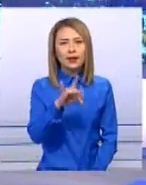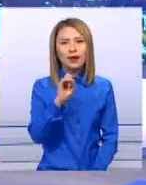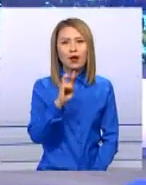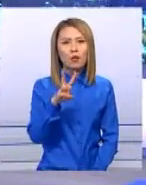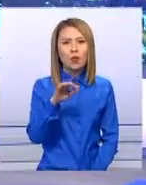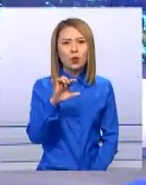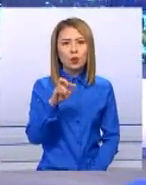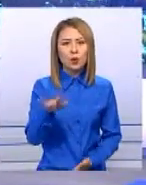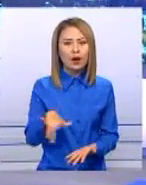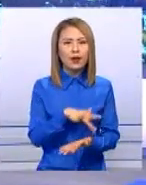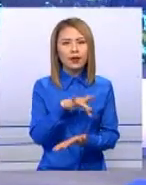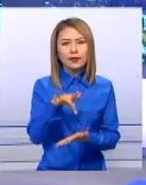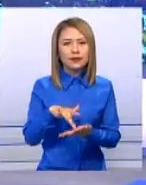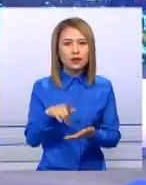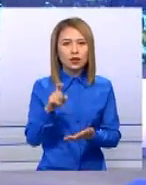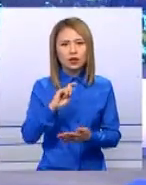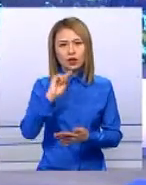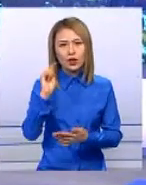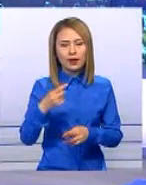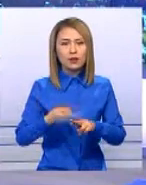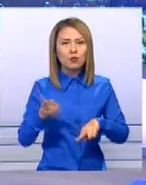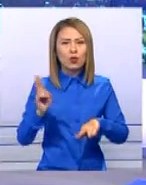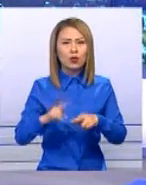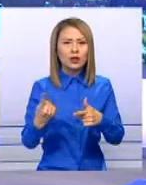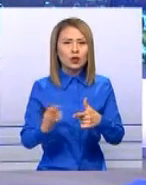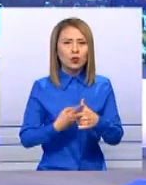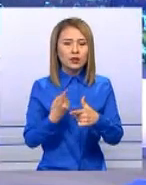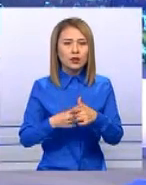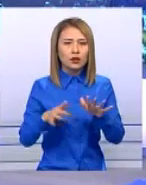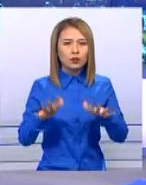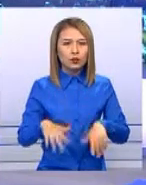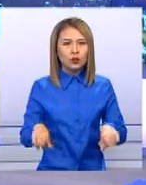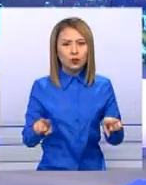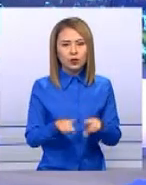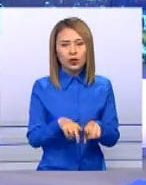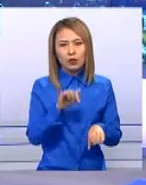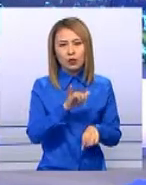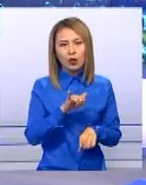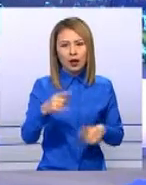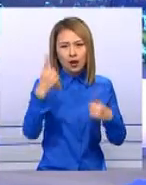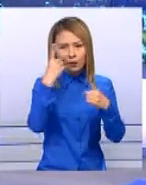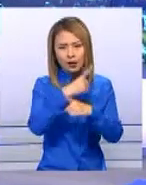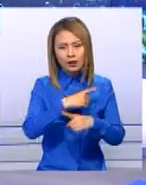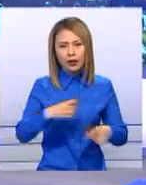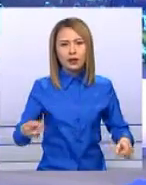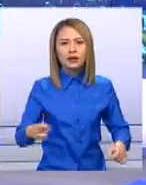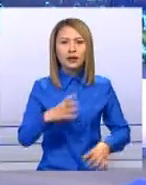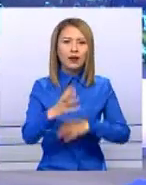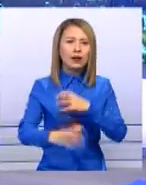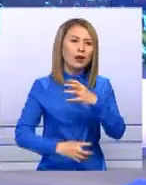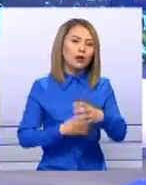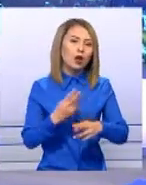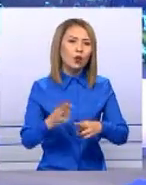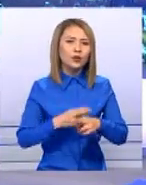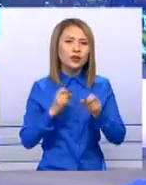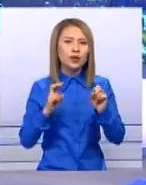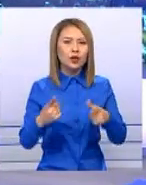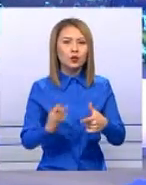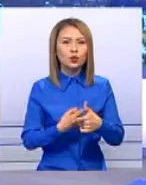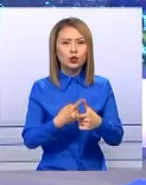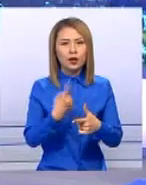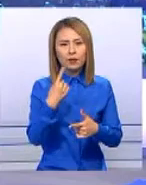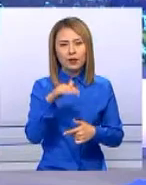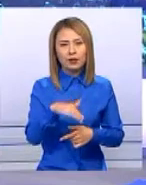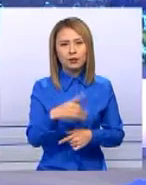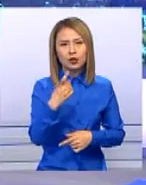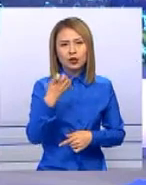Ирактың Мосул қаласы үшін шайқас кезінде оның батыс бөлігіне елеулі зақым келген. Бұл туралы Біріккен Ұлттар ұйымы хабарлайды. Халықаралық қауымдастық